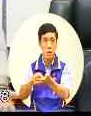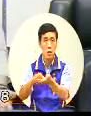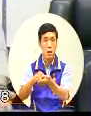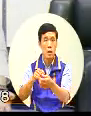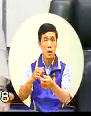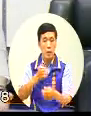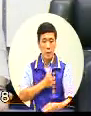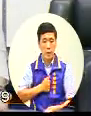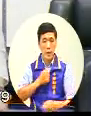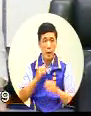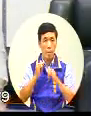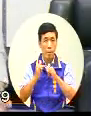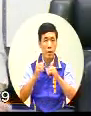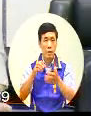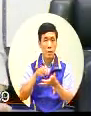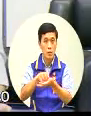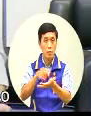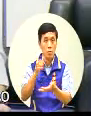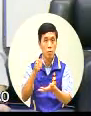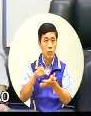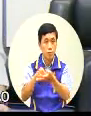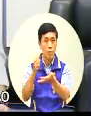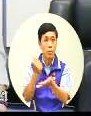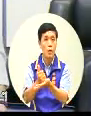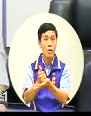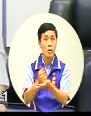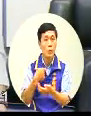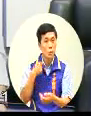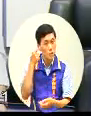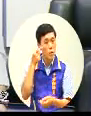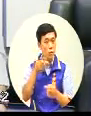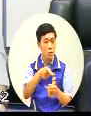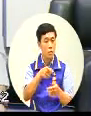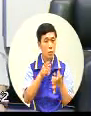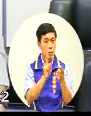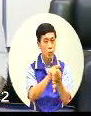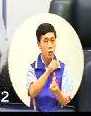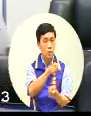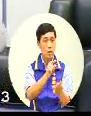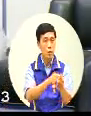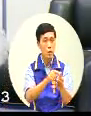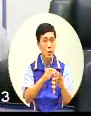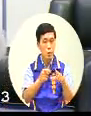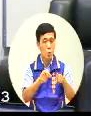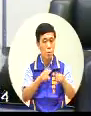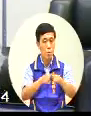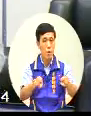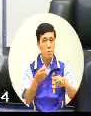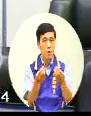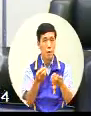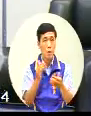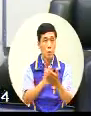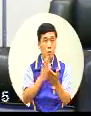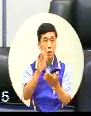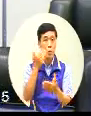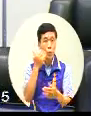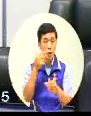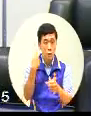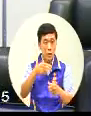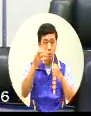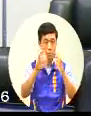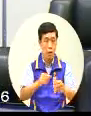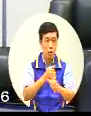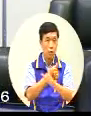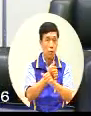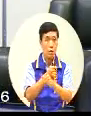行啊？所以我觉得对他实在是太不公平了，好不好？我是觉得这个部分你们这啊，下次如果真的还有招考的时候，我希望这